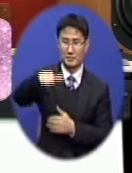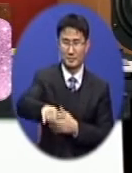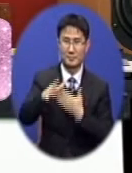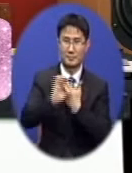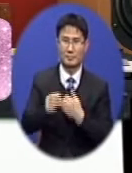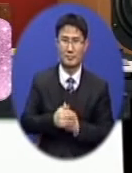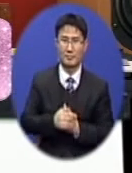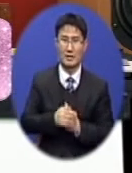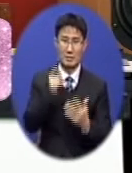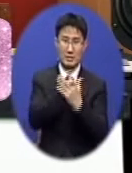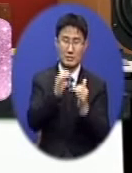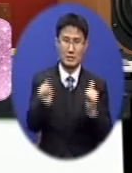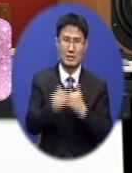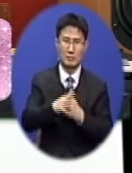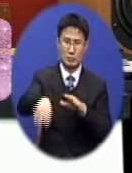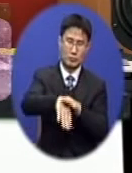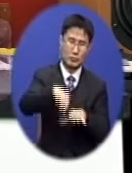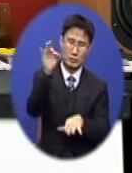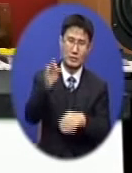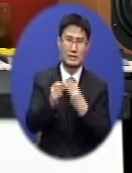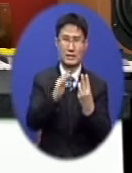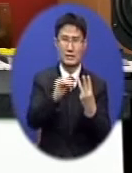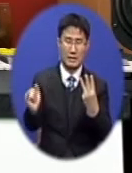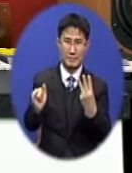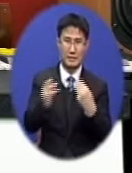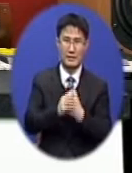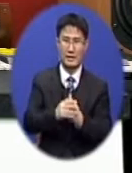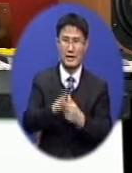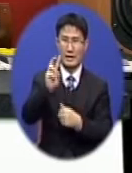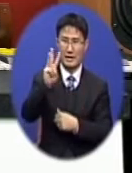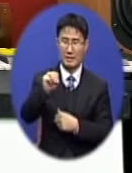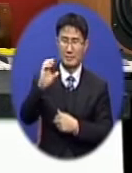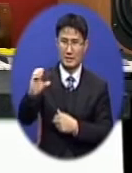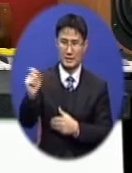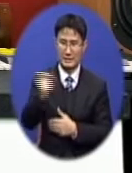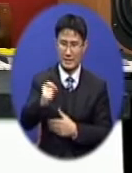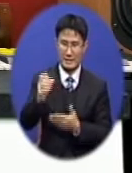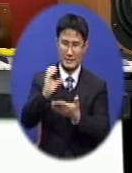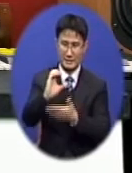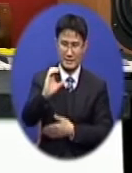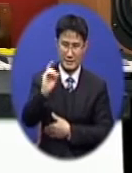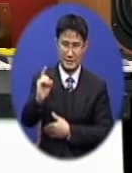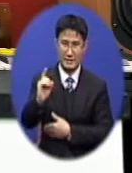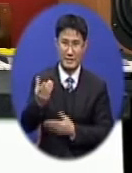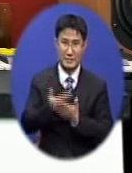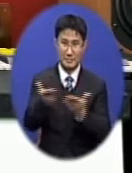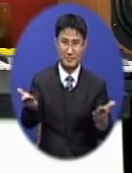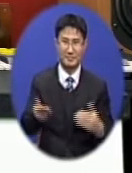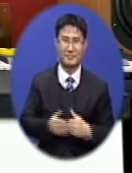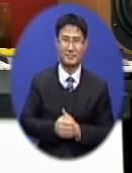내려놓으시면 정답자 중 추첨을 통해서 세 분께 MC들의 사인 CD 보내드리도록 하겠습니다.